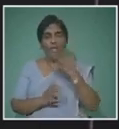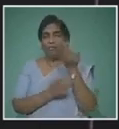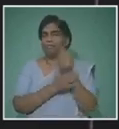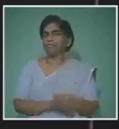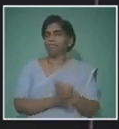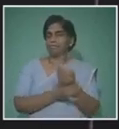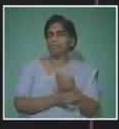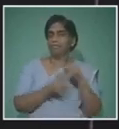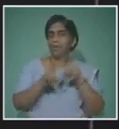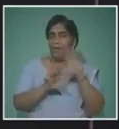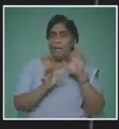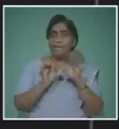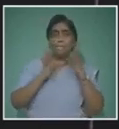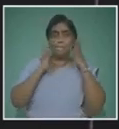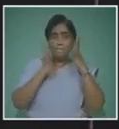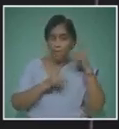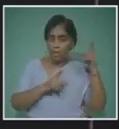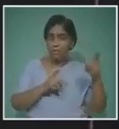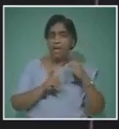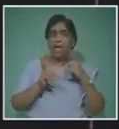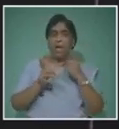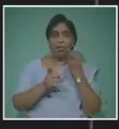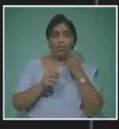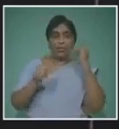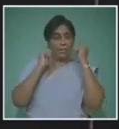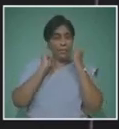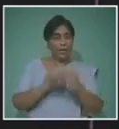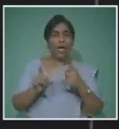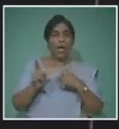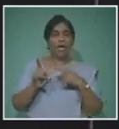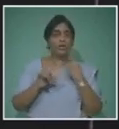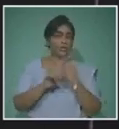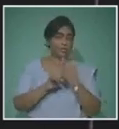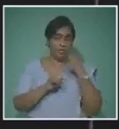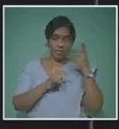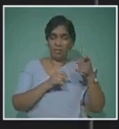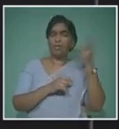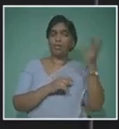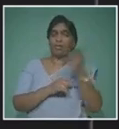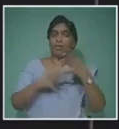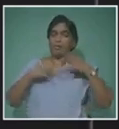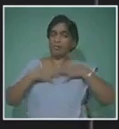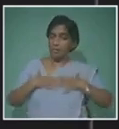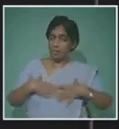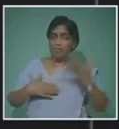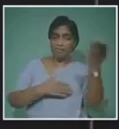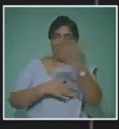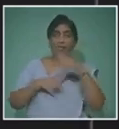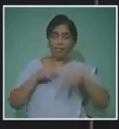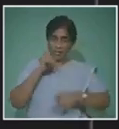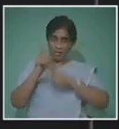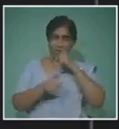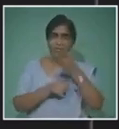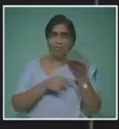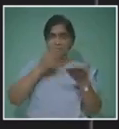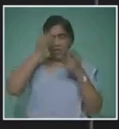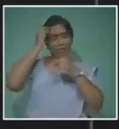බවට පත් කරේ බැසිල් රාජපක්ෂයි ආර්ථික ඝාතක නිවාඩ් කබ්‍රාලි. මේ රෙදි අදගෙනත් දන්නේ නැහැ මේගොල්ලෝ දැන් මේ කතා